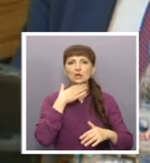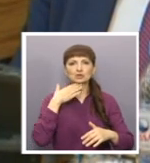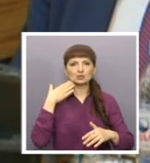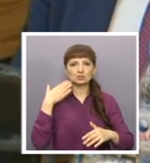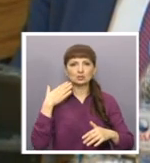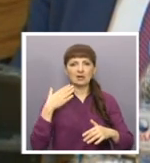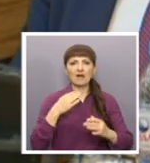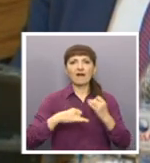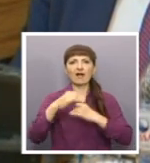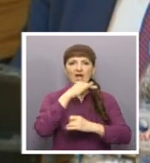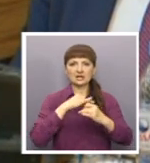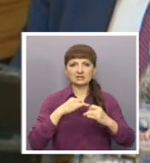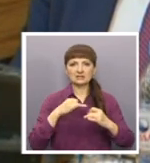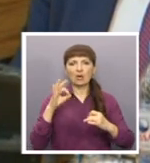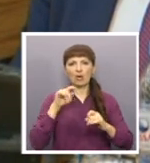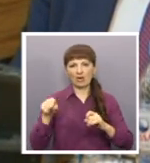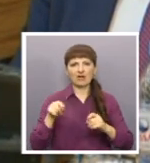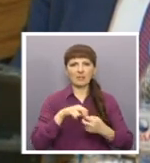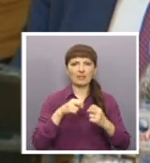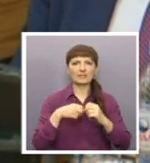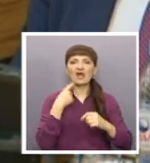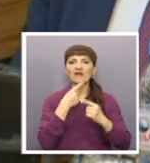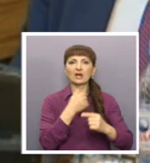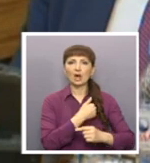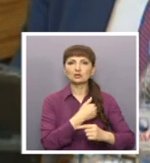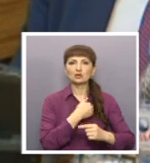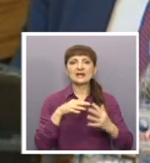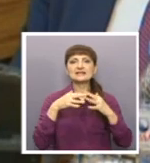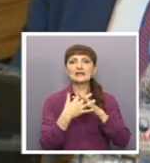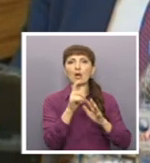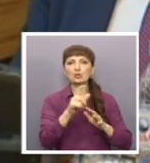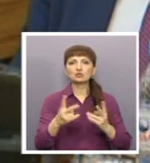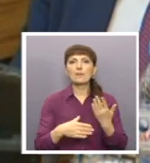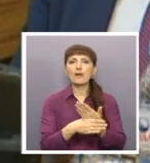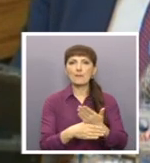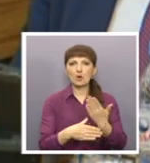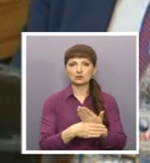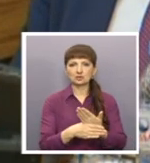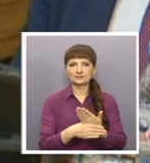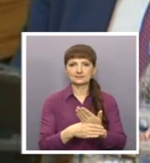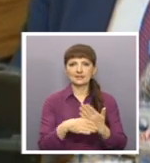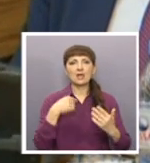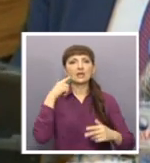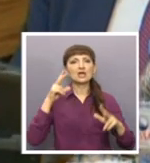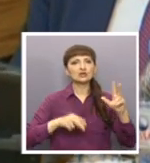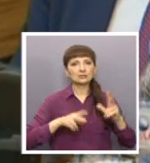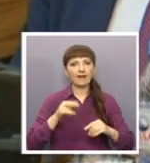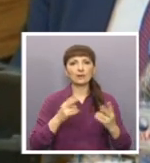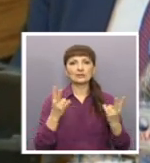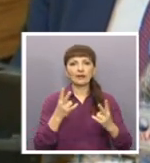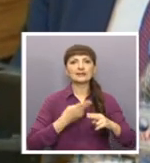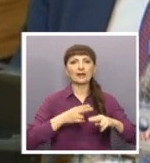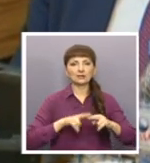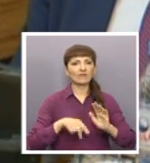той части говорить, я хочу сказать, что сегодня надо сельхозникам помочь. Я считаю, надо к